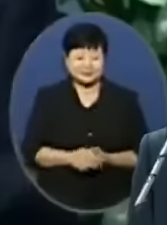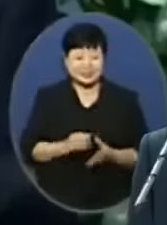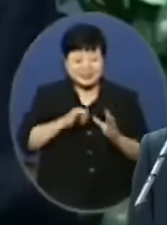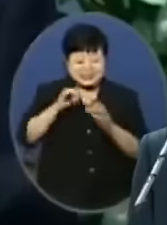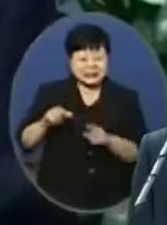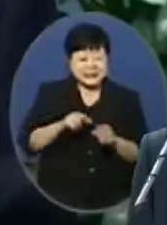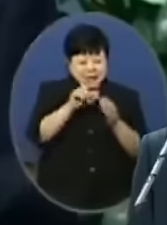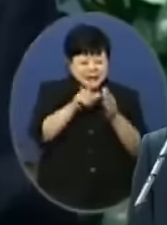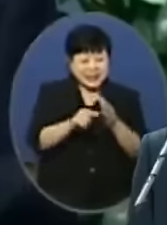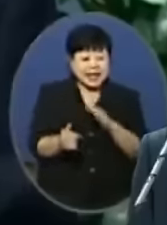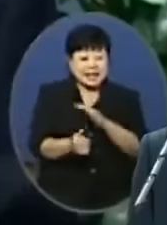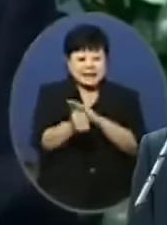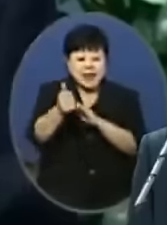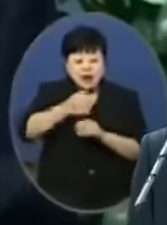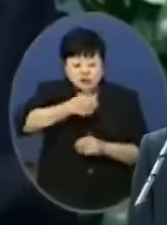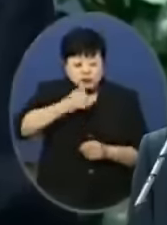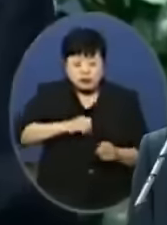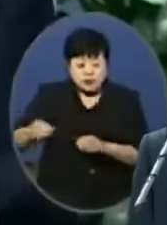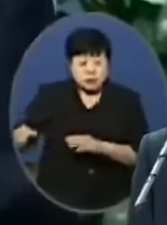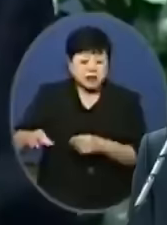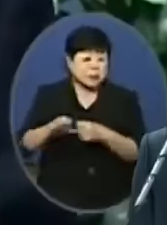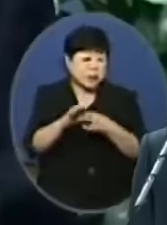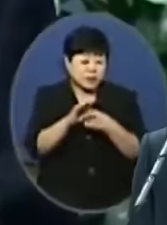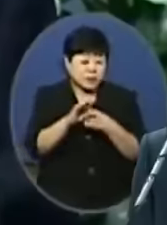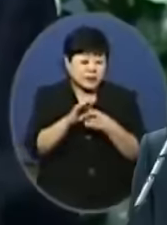세상에 살면서 희망과 꿈을 잃어버리면